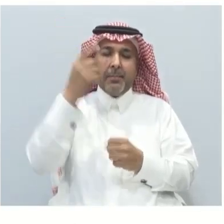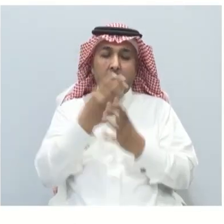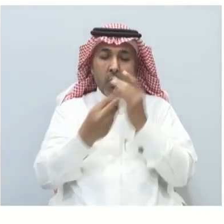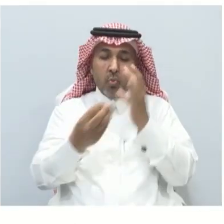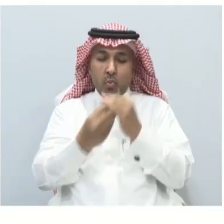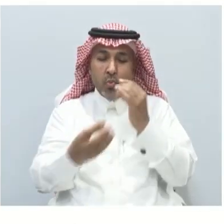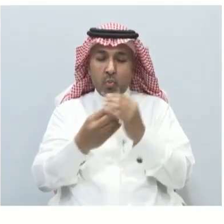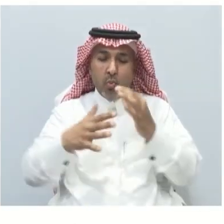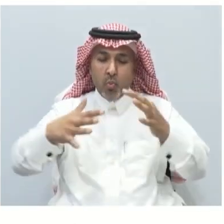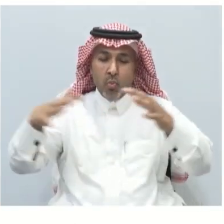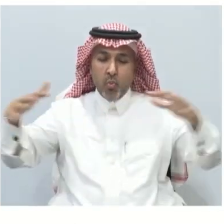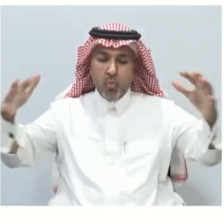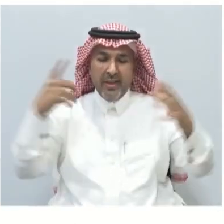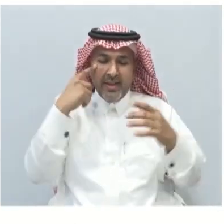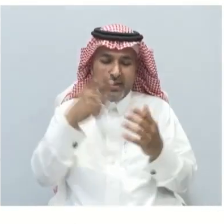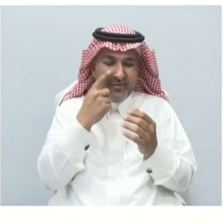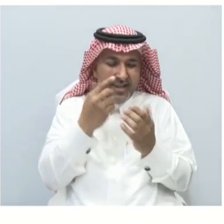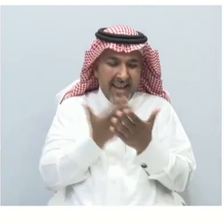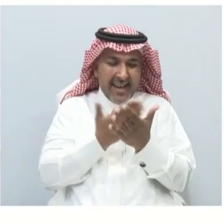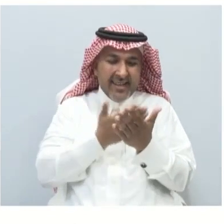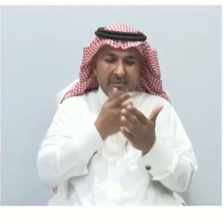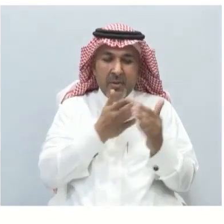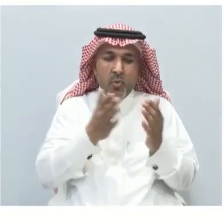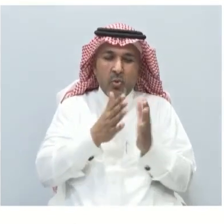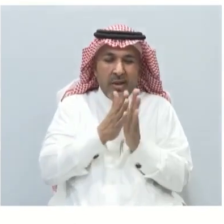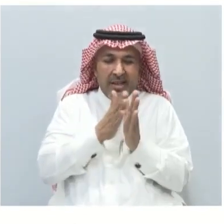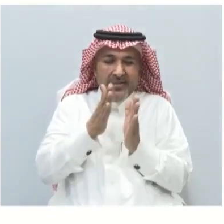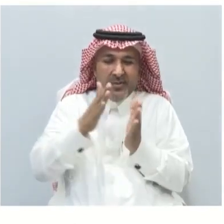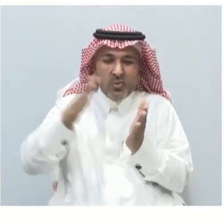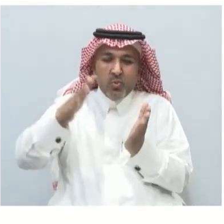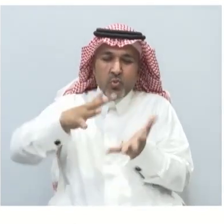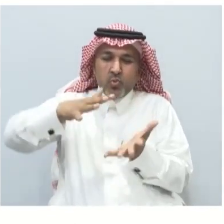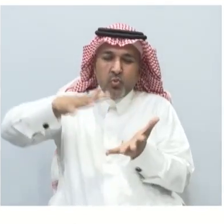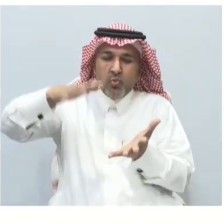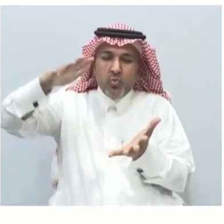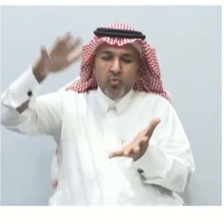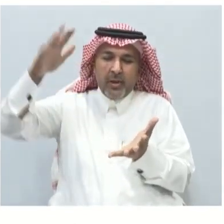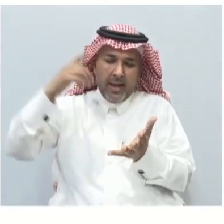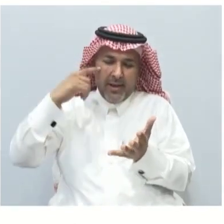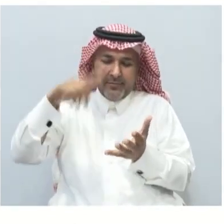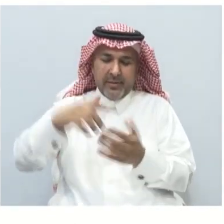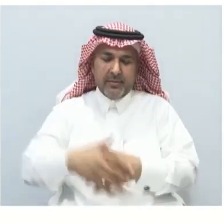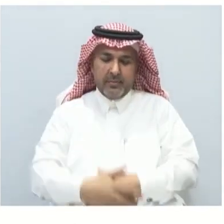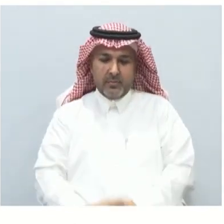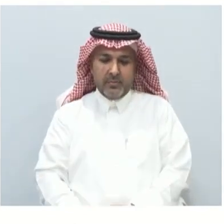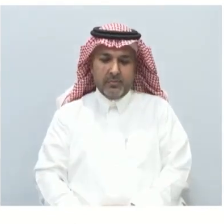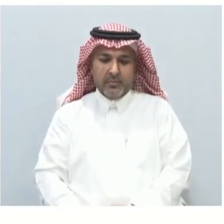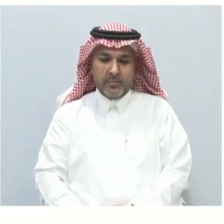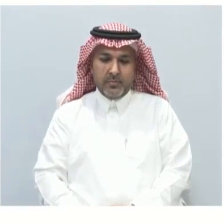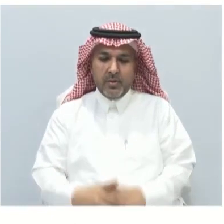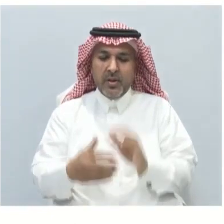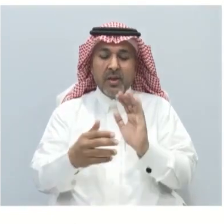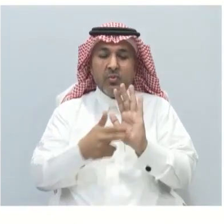هذا التمثيل ليس خطيا وليس تربيعيا وانما يمثل الداله واي تساوي ثلاثه